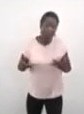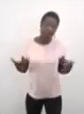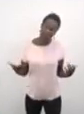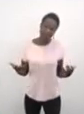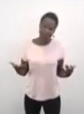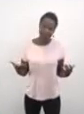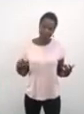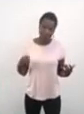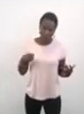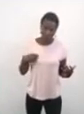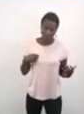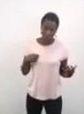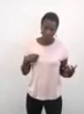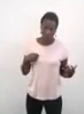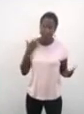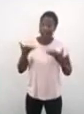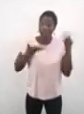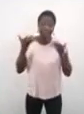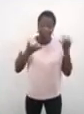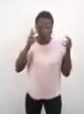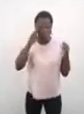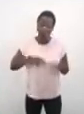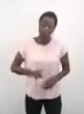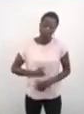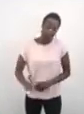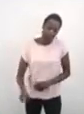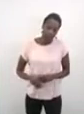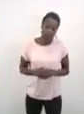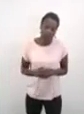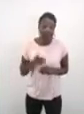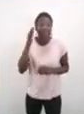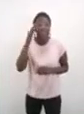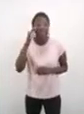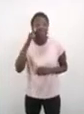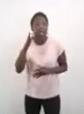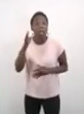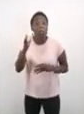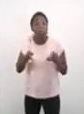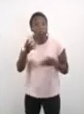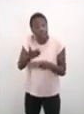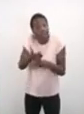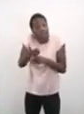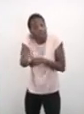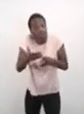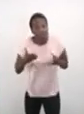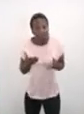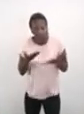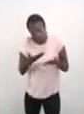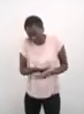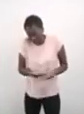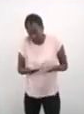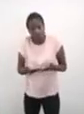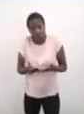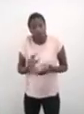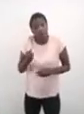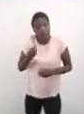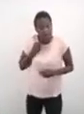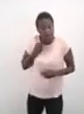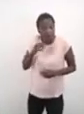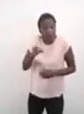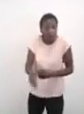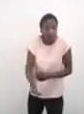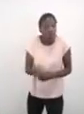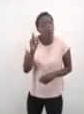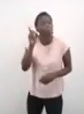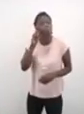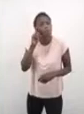ne fais aucun triomphalisme et je sais très bien qu'il se peut que l'année prochaine, nous nous retrouvons dans une situation de perte et de départ. Pour quelle